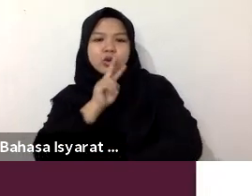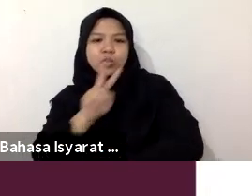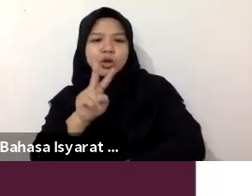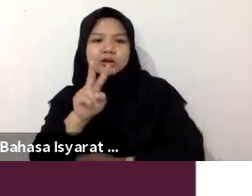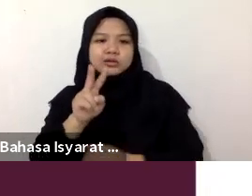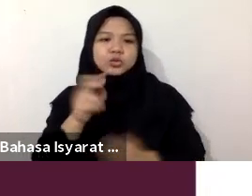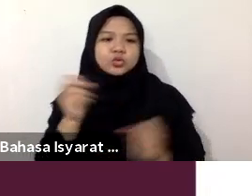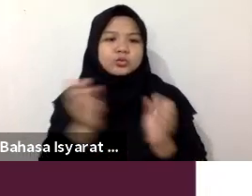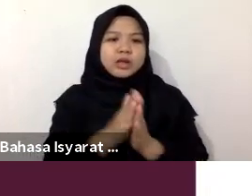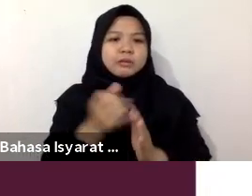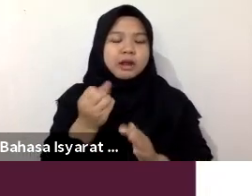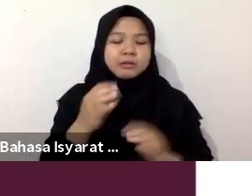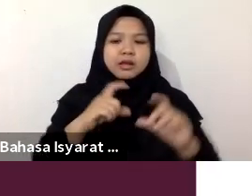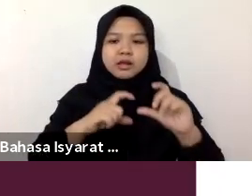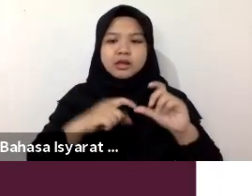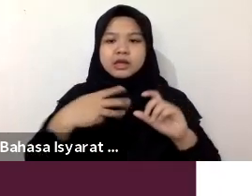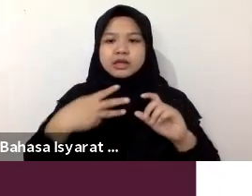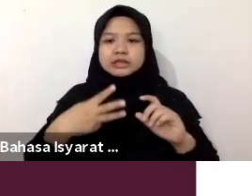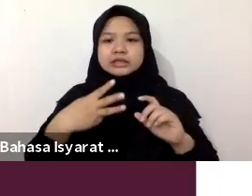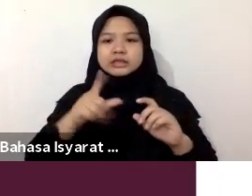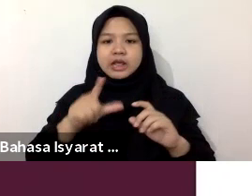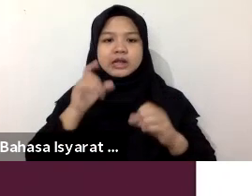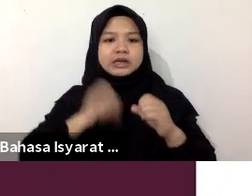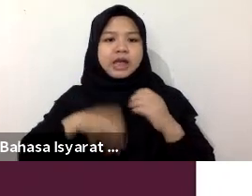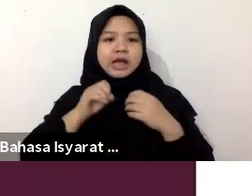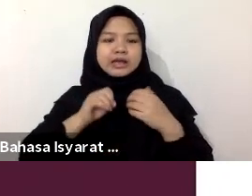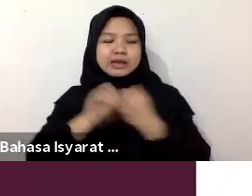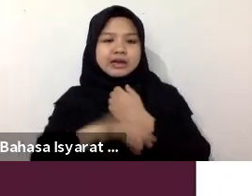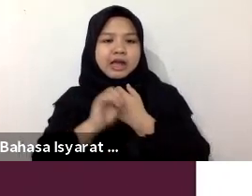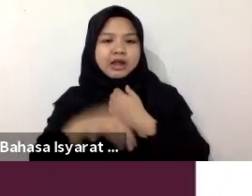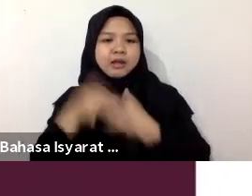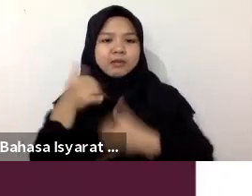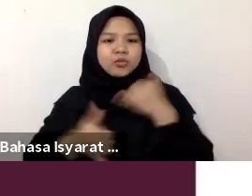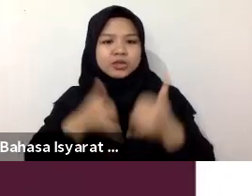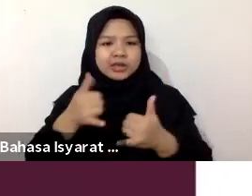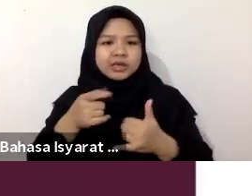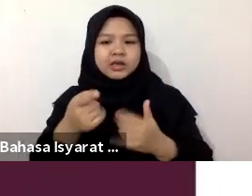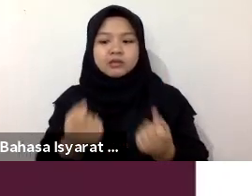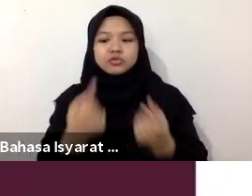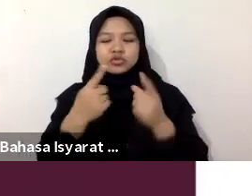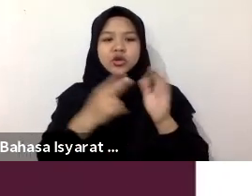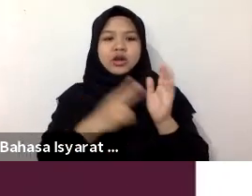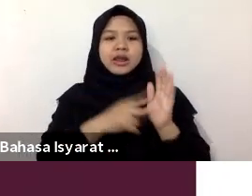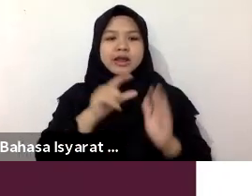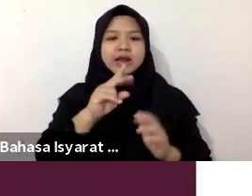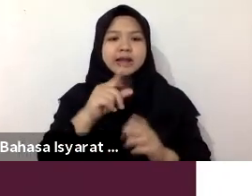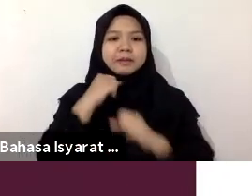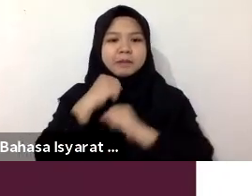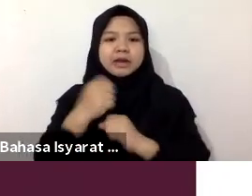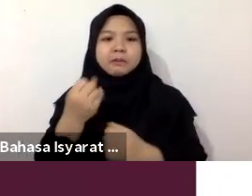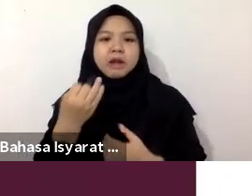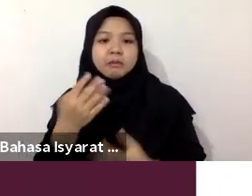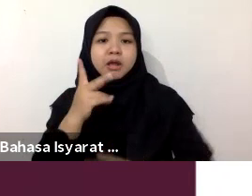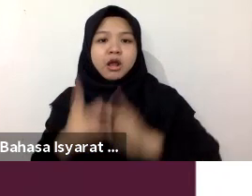jumlahnya berapa, sel darah putih, kemudian nanti dari labnya akan otomatis keluar NLR ini perbandingannya. Sehingga nanti apabila